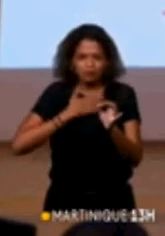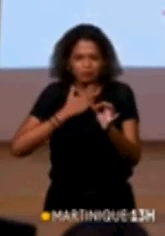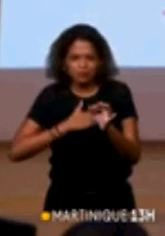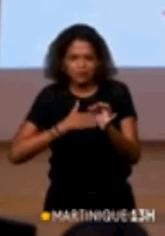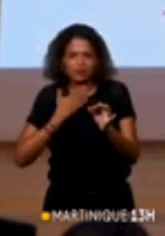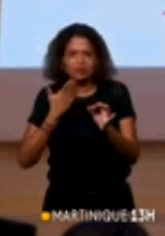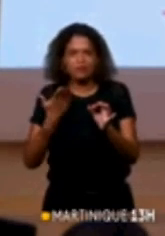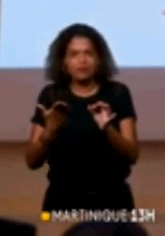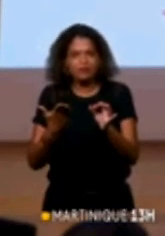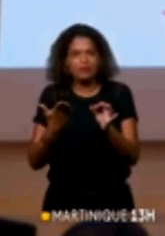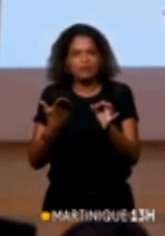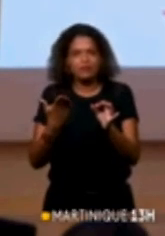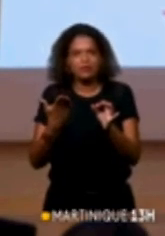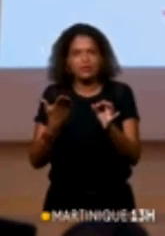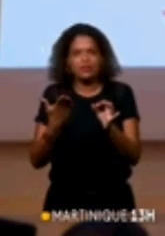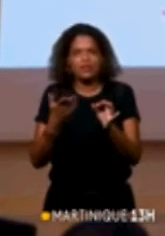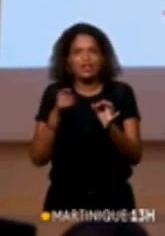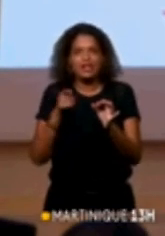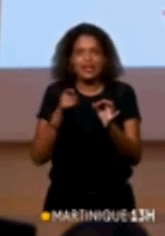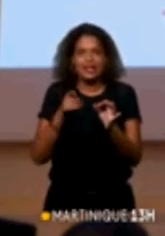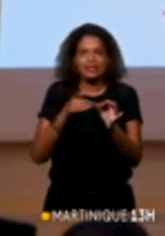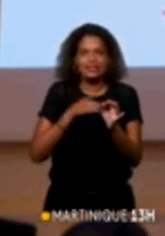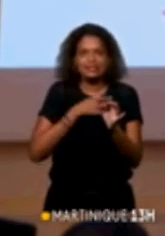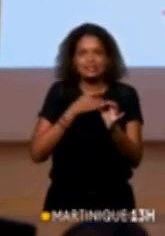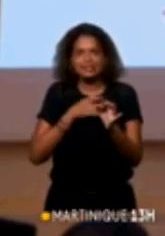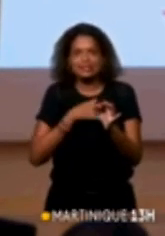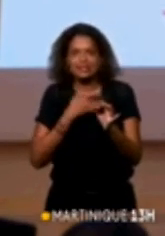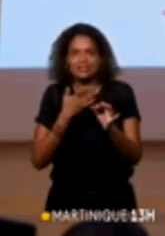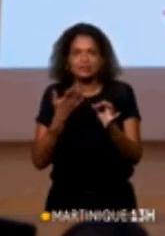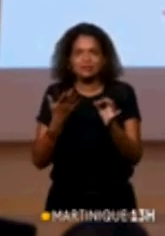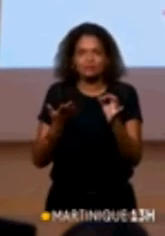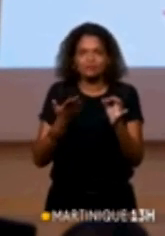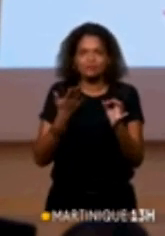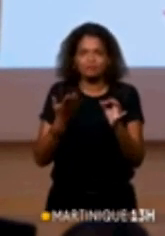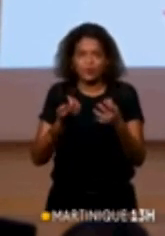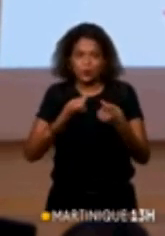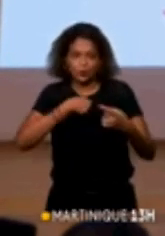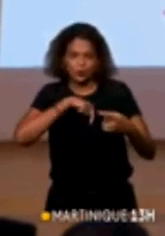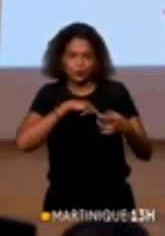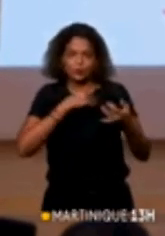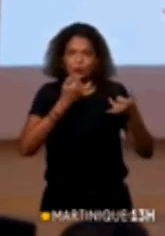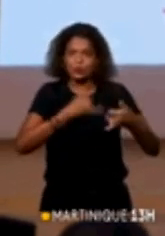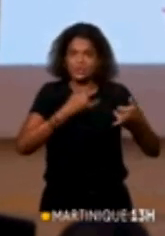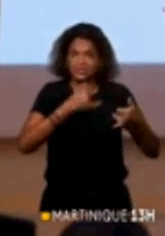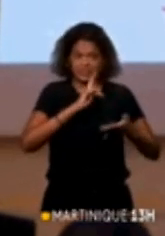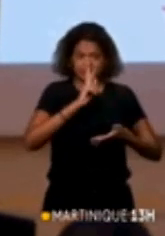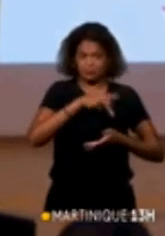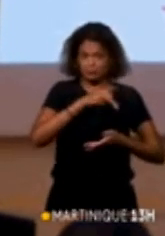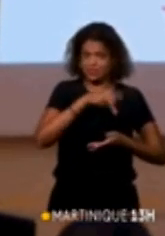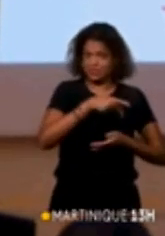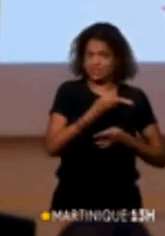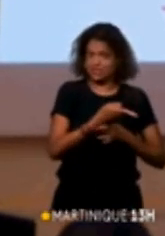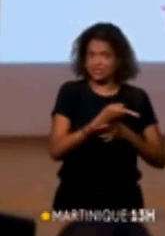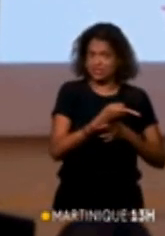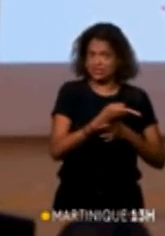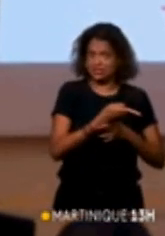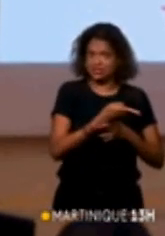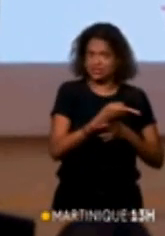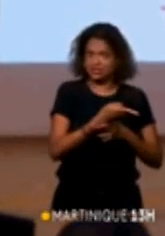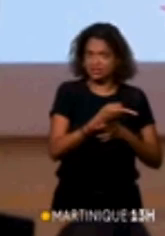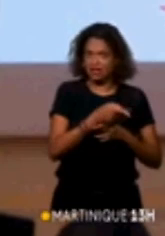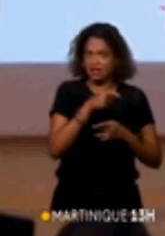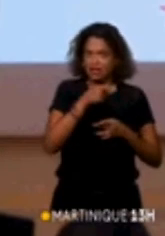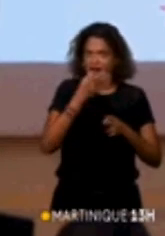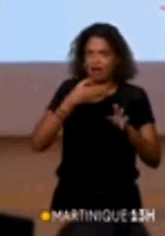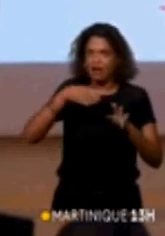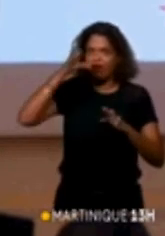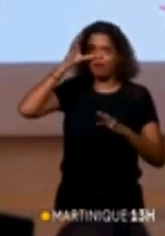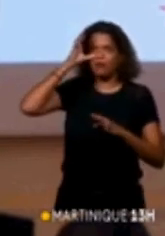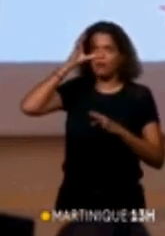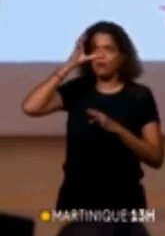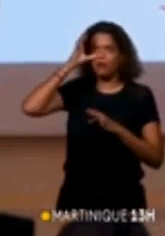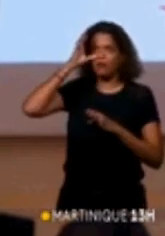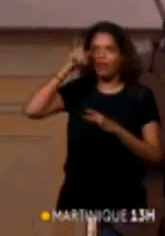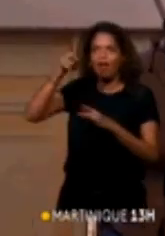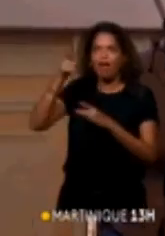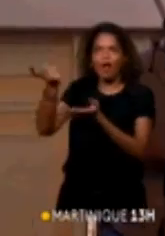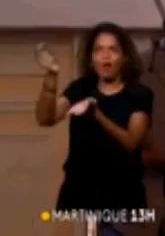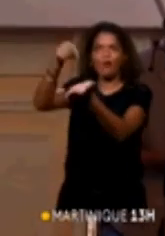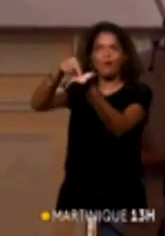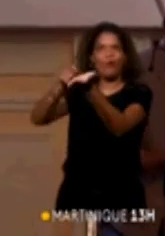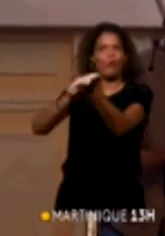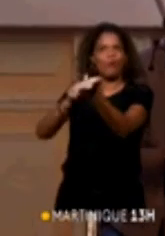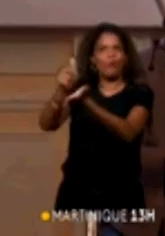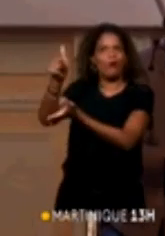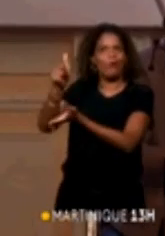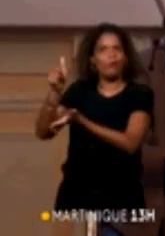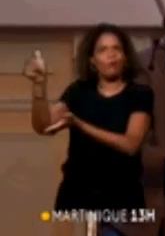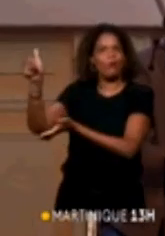parce que peut-être que c'est intéressant aussi que nous, ici, nous sommes à Paris et que nous les écoutions parler depuis leur lieu.